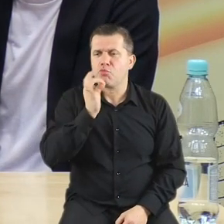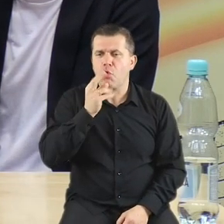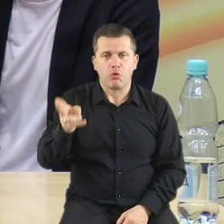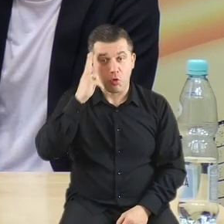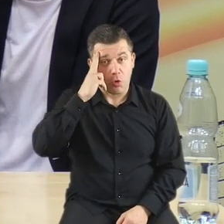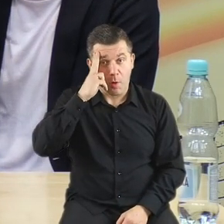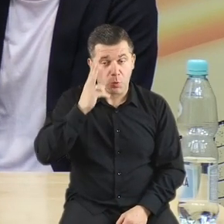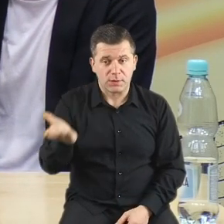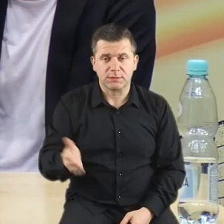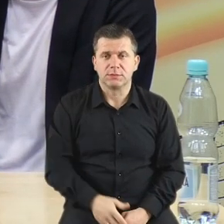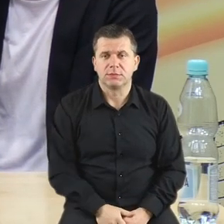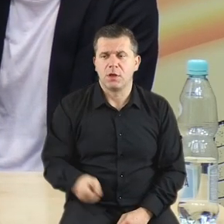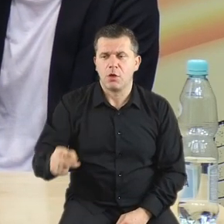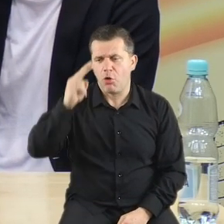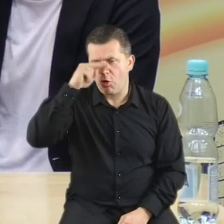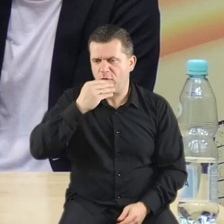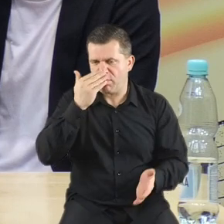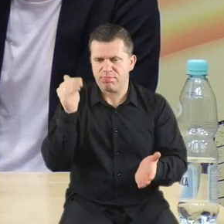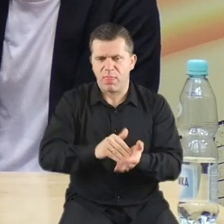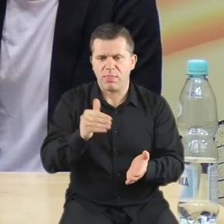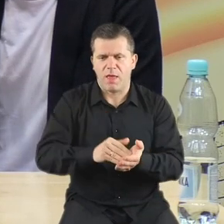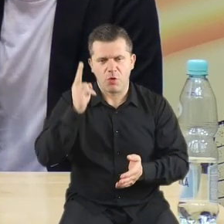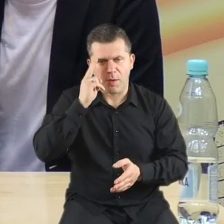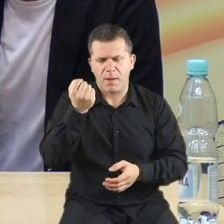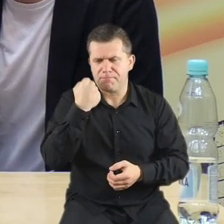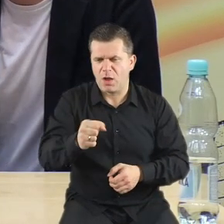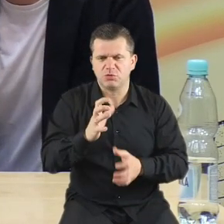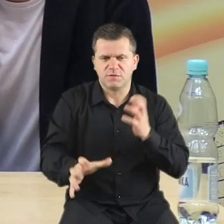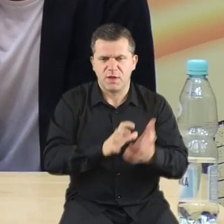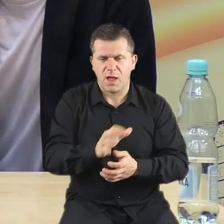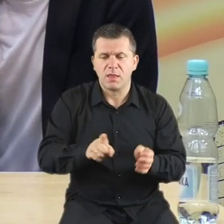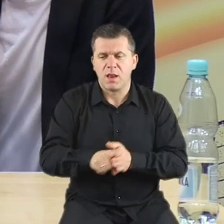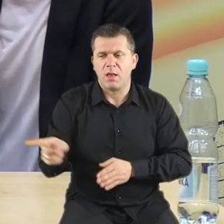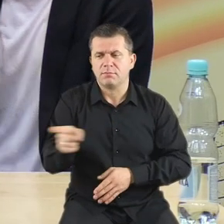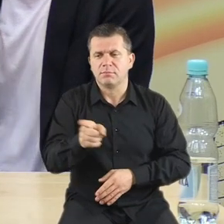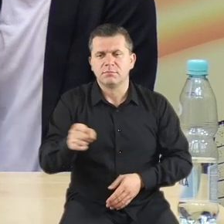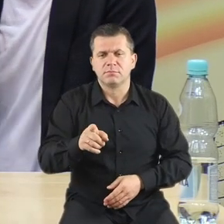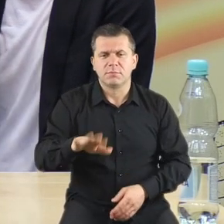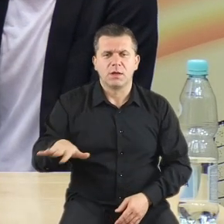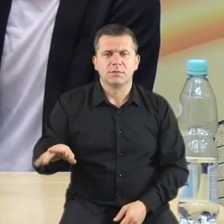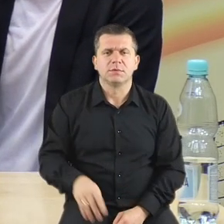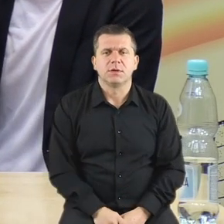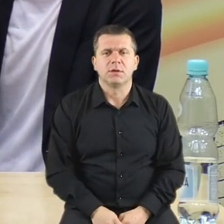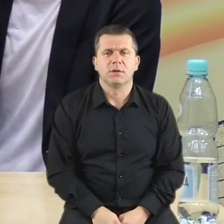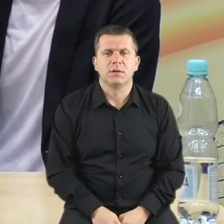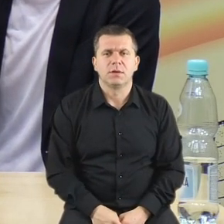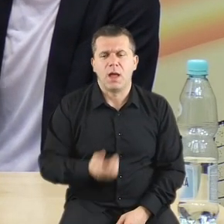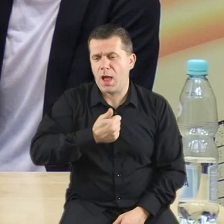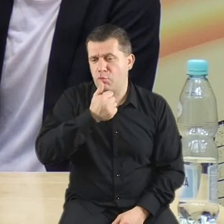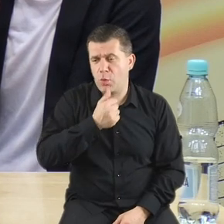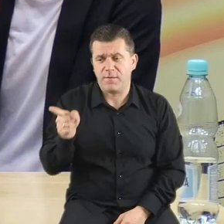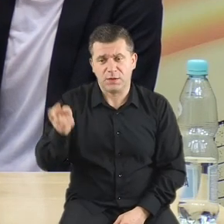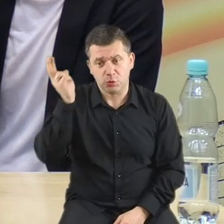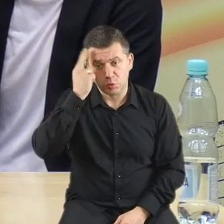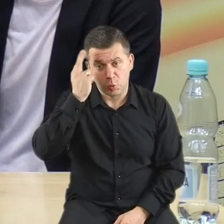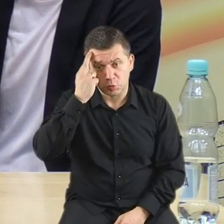powiedziałbym. Ich ojciec nienawidzi komunistów najbardziej na świecie. Dla nich gdzieś tak próbowałem też ich zrozumieć, też dużo